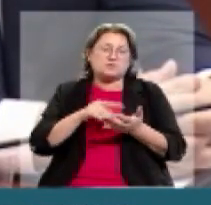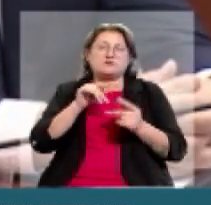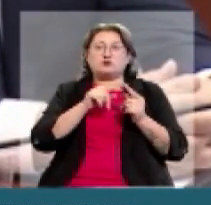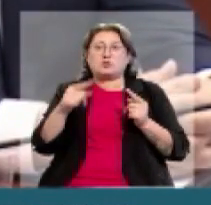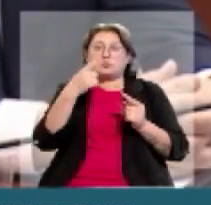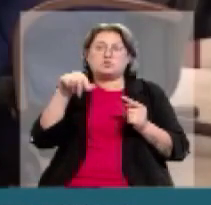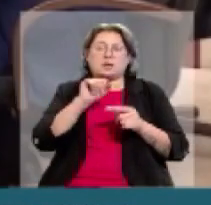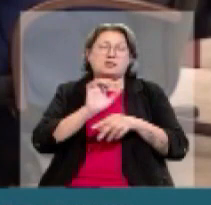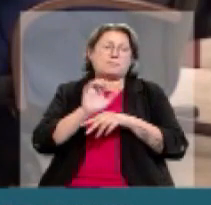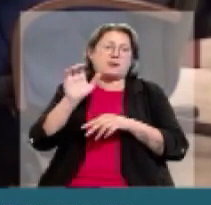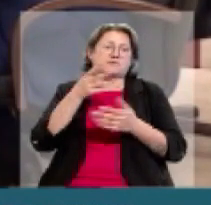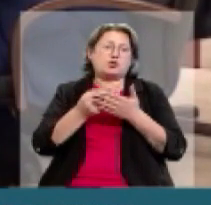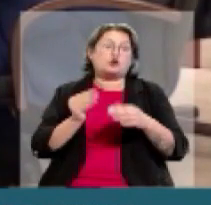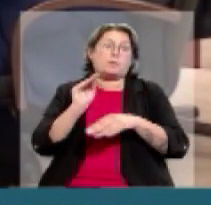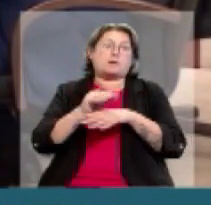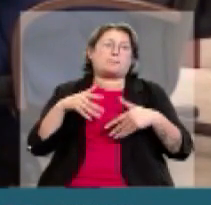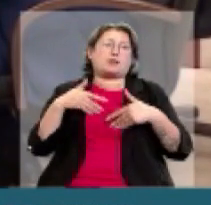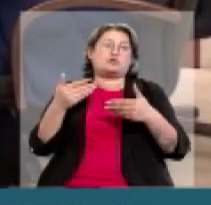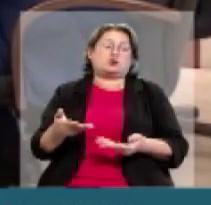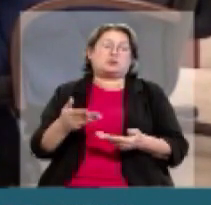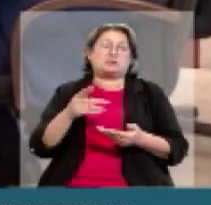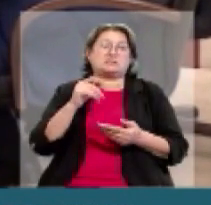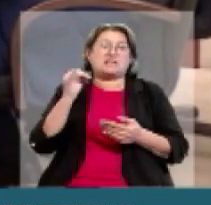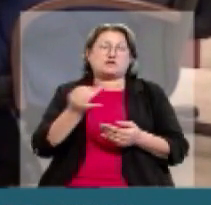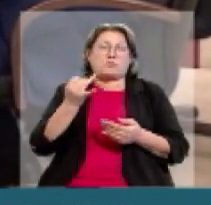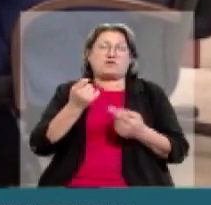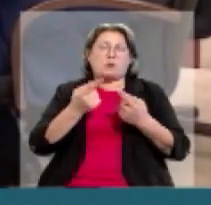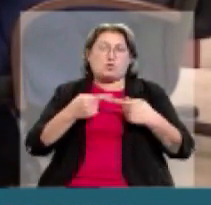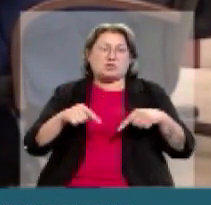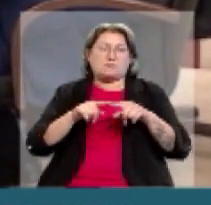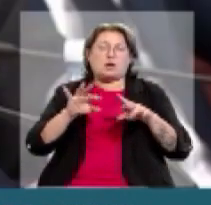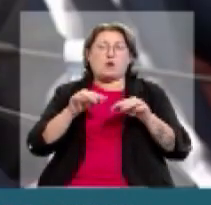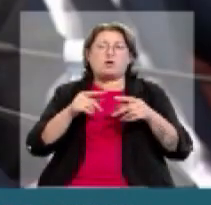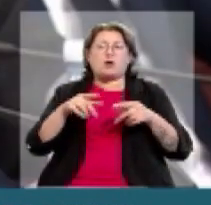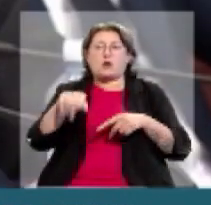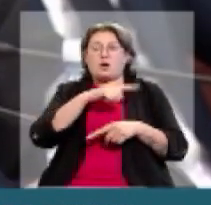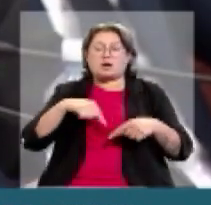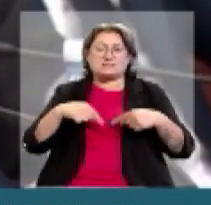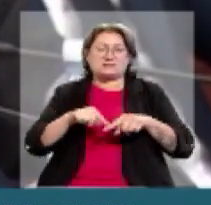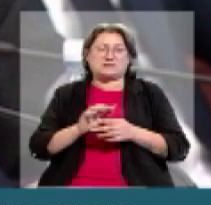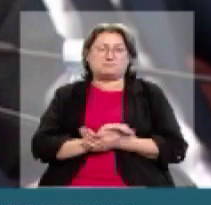течение одной недели направят свои дополнительные предложения заинтересованным органам и организациям.